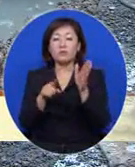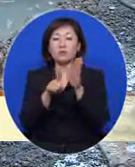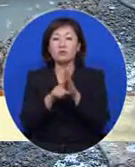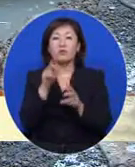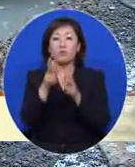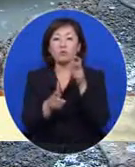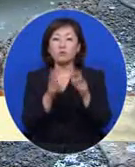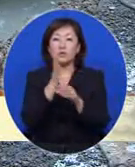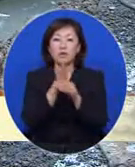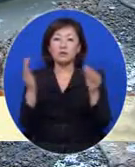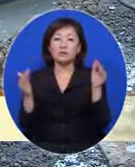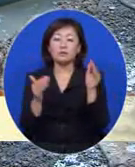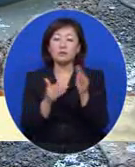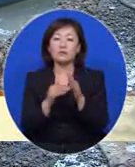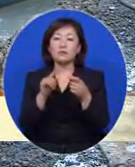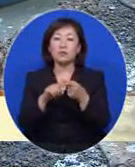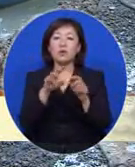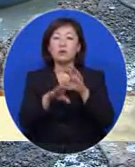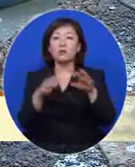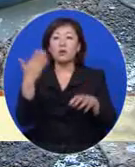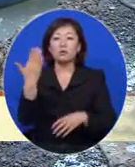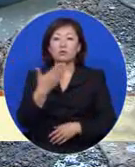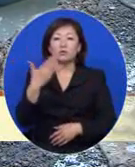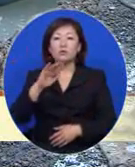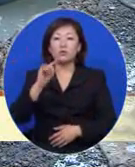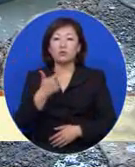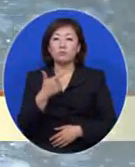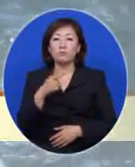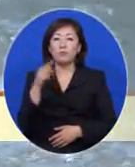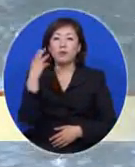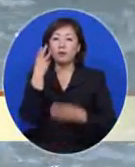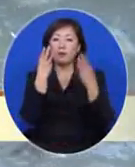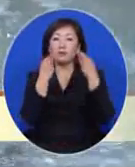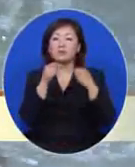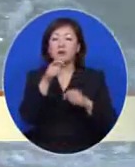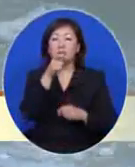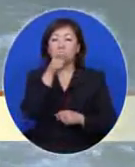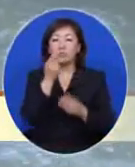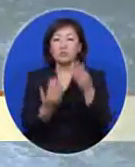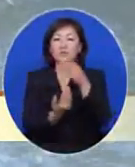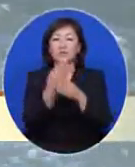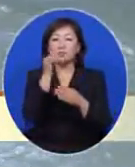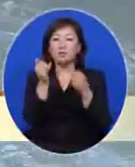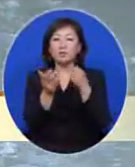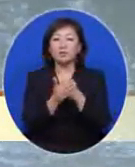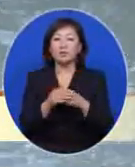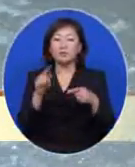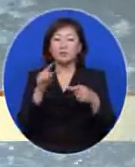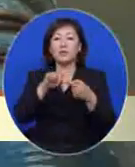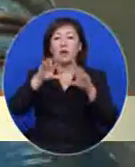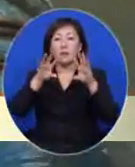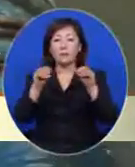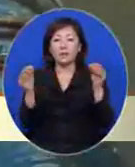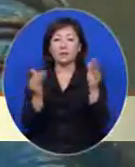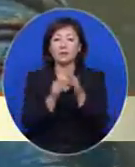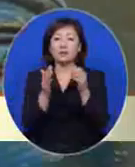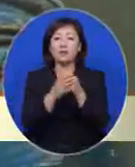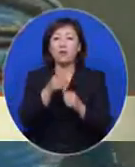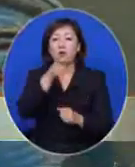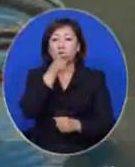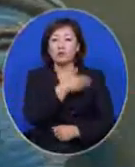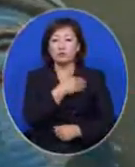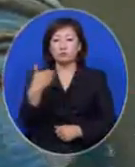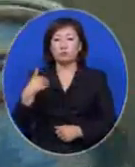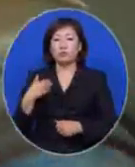밝혔습니다. 이에 따라 일대 9,600가구의 흙탕물이 나올 수 있다며 각 가정에서는 계량기 메인 밸브를 닫고 수돗물을